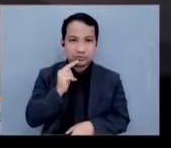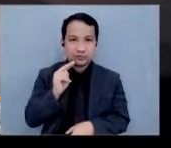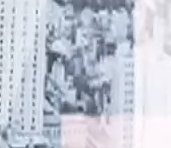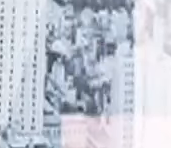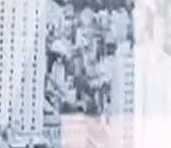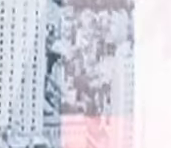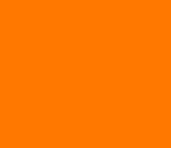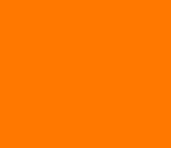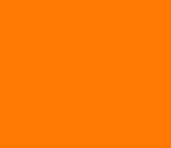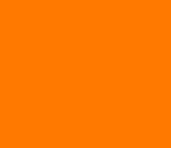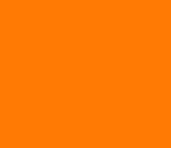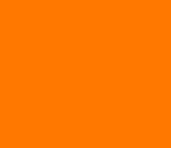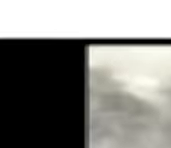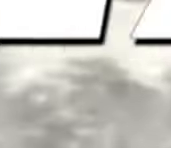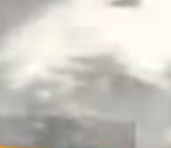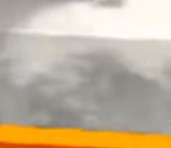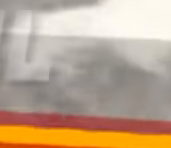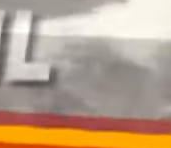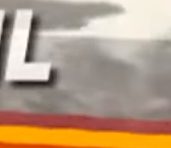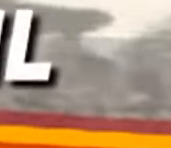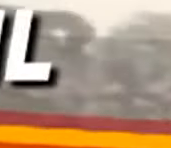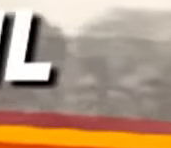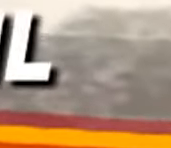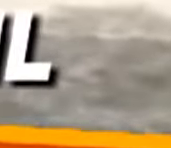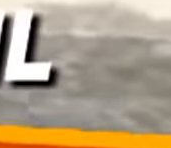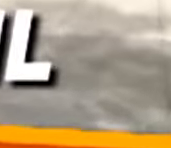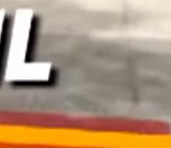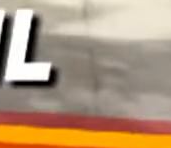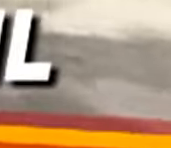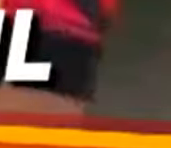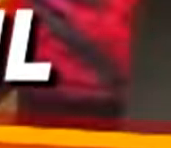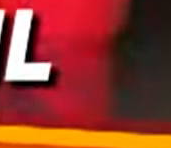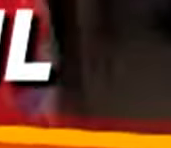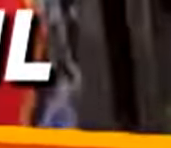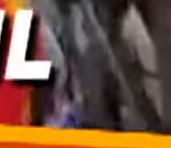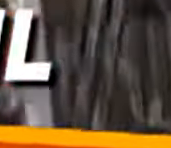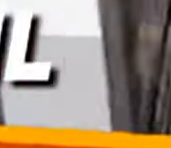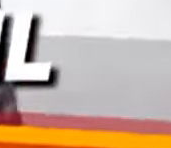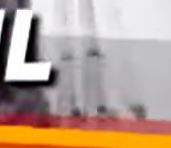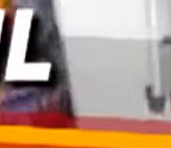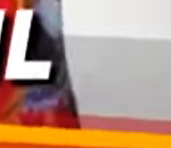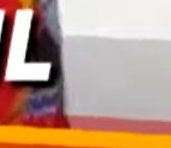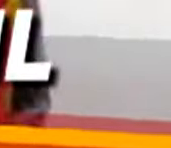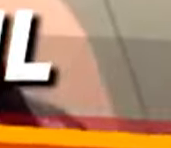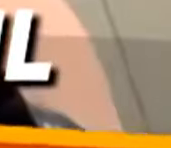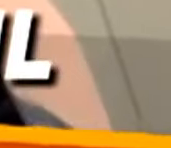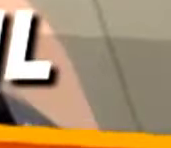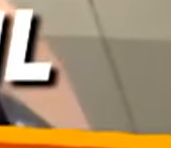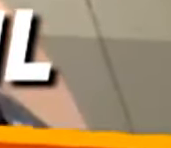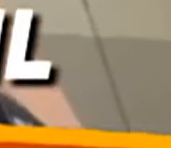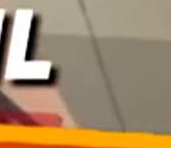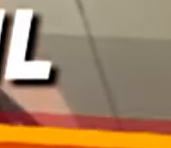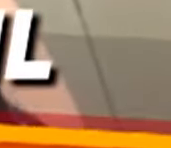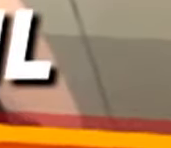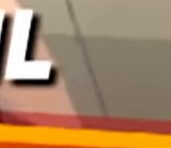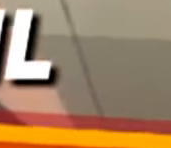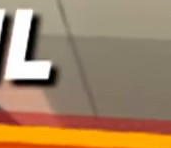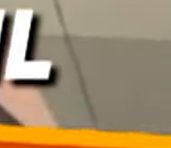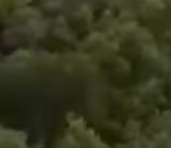5. Susunod, binansagang Little Cardo ng Cebu City, arestado matapos mahulihan ng